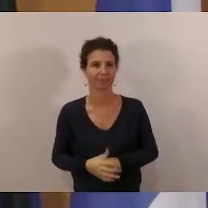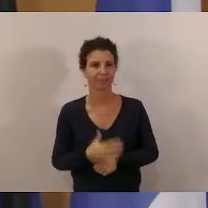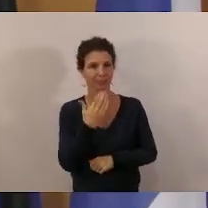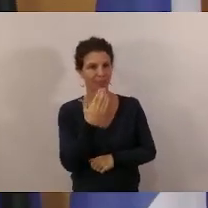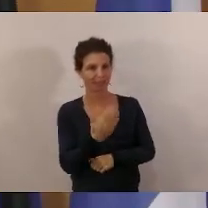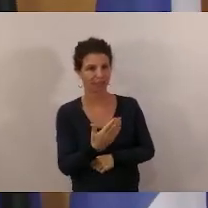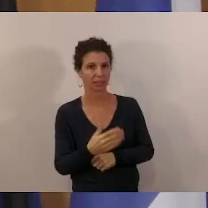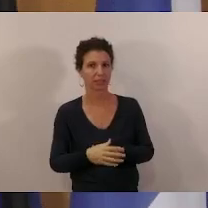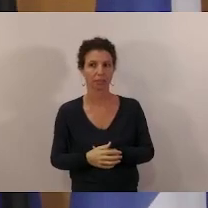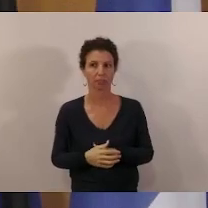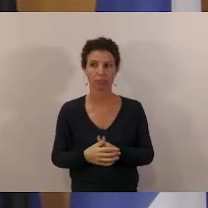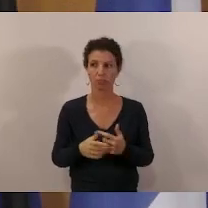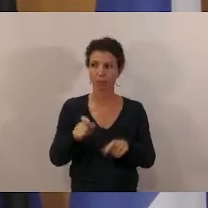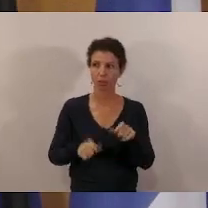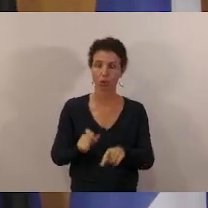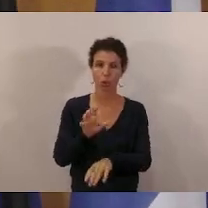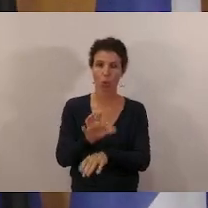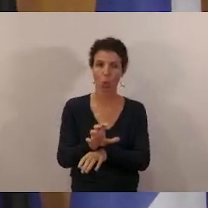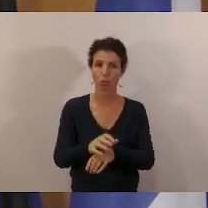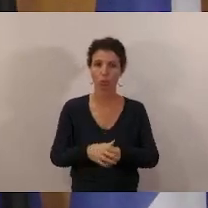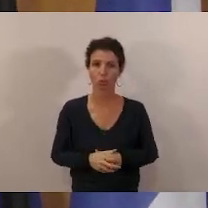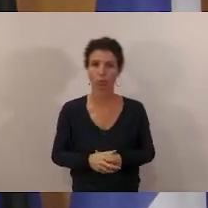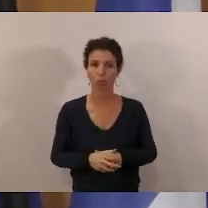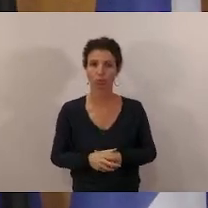Merci. Y a-t-il des contre ce rapport?